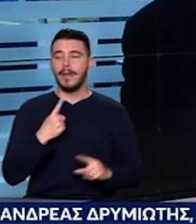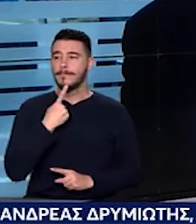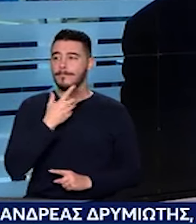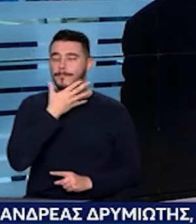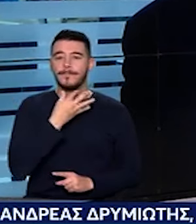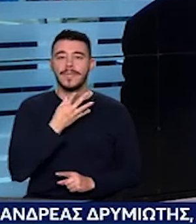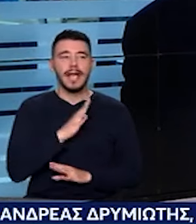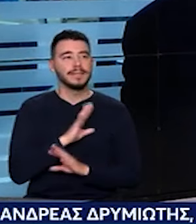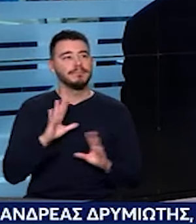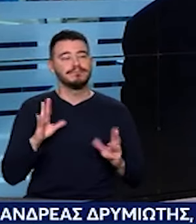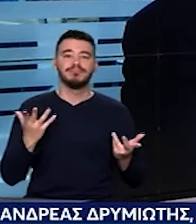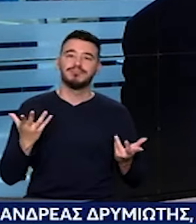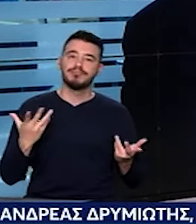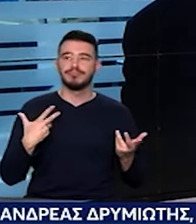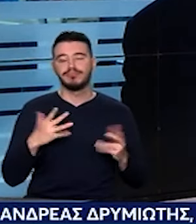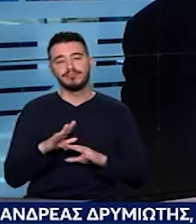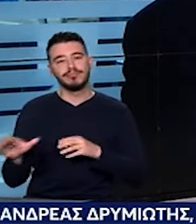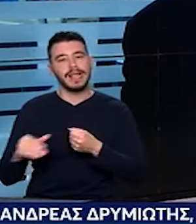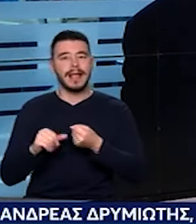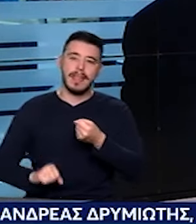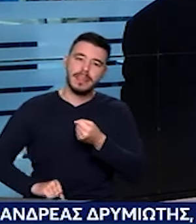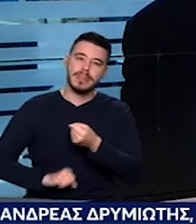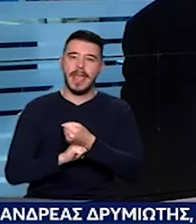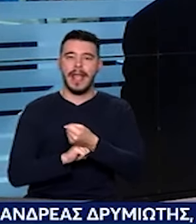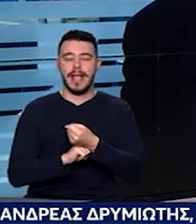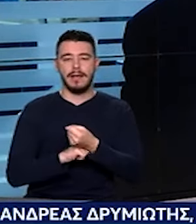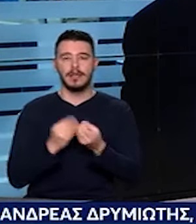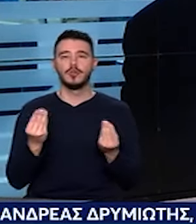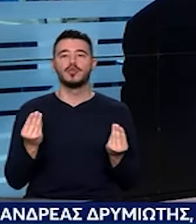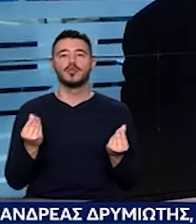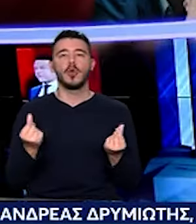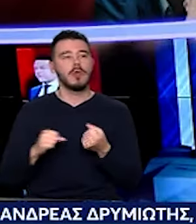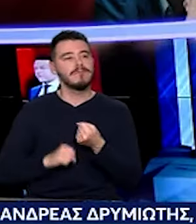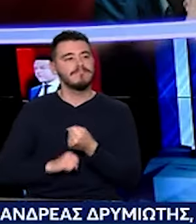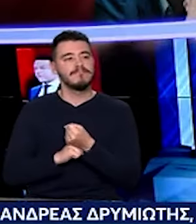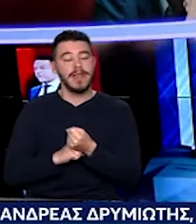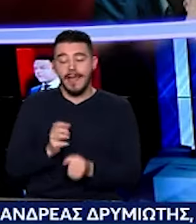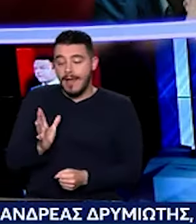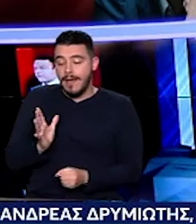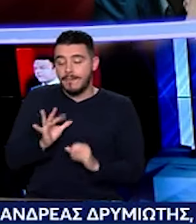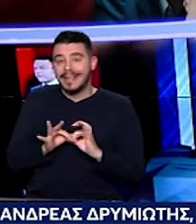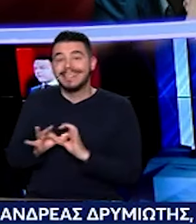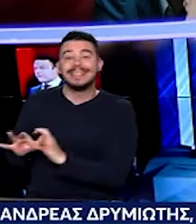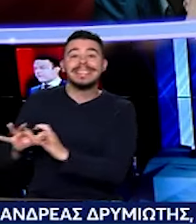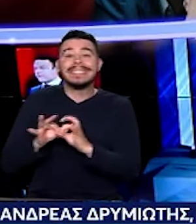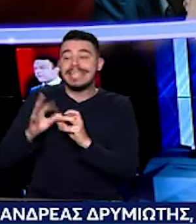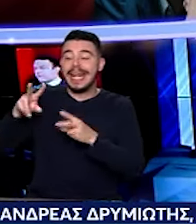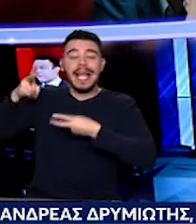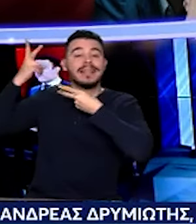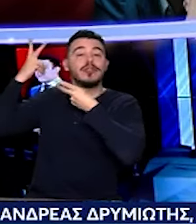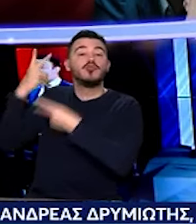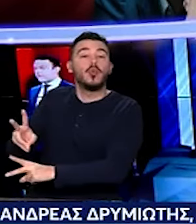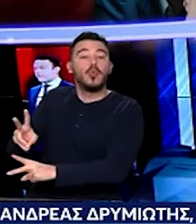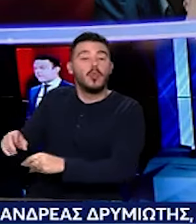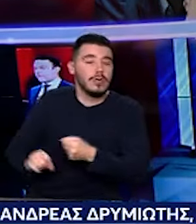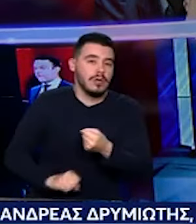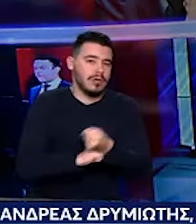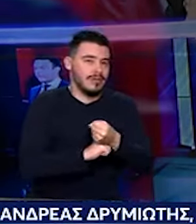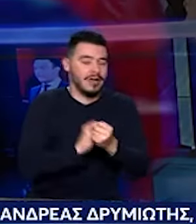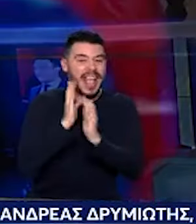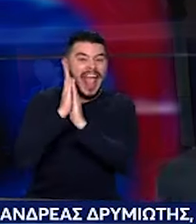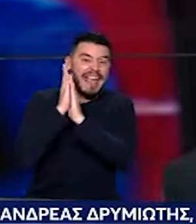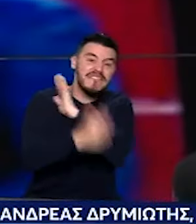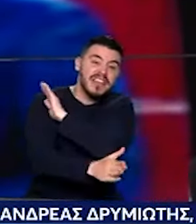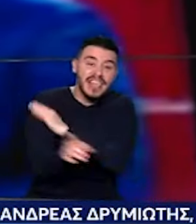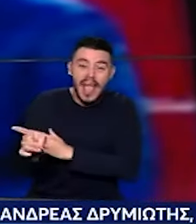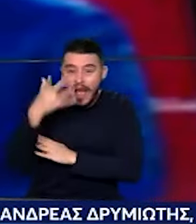ότι είχε πάρει θέση υπέρ του Κασελάκη με το να τον στηρίζουν οι δικοί του άνθρωποι. Ο Νίκος ο Παπάς, αν θυμάστε, και το γεγονός ότι